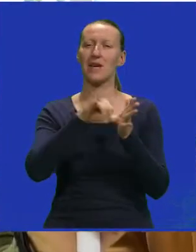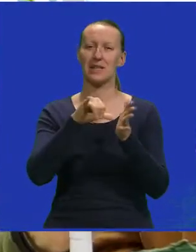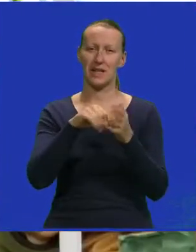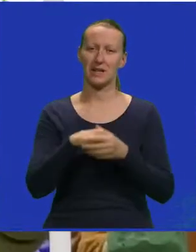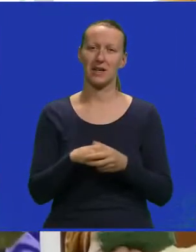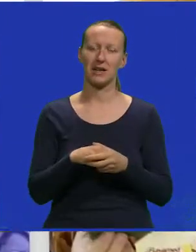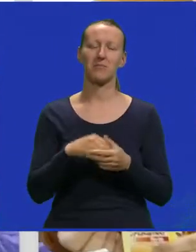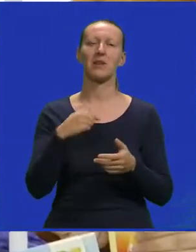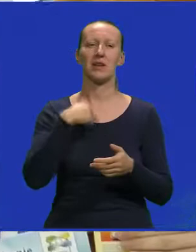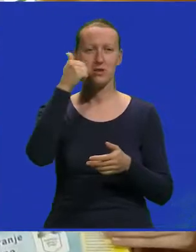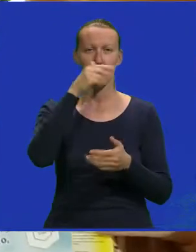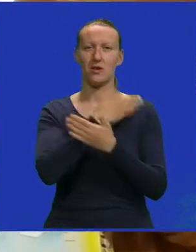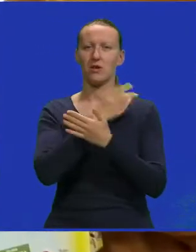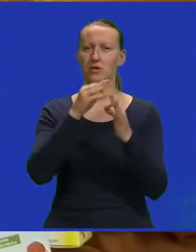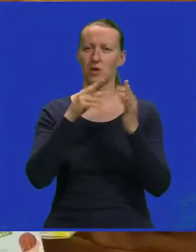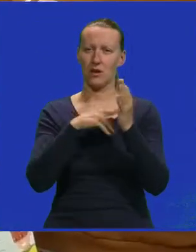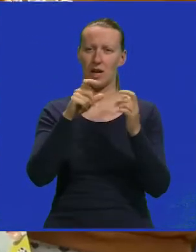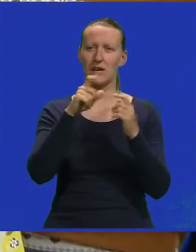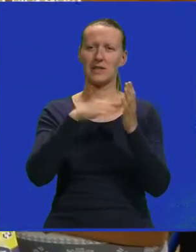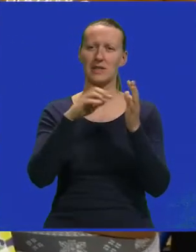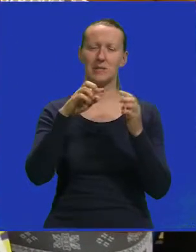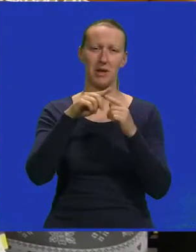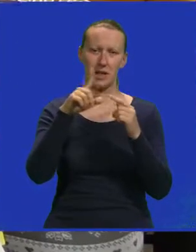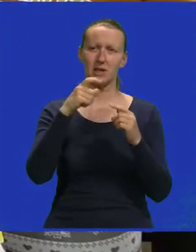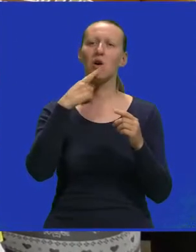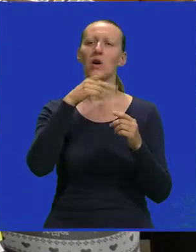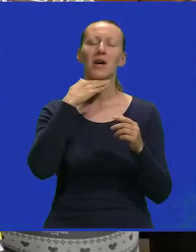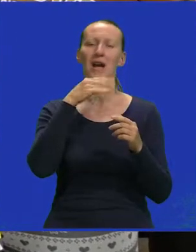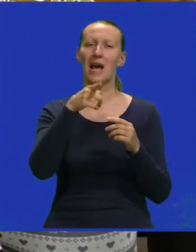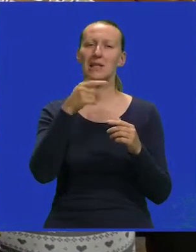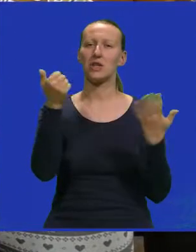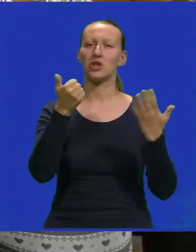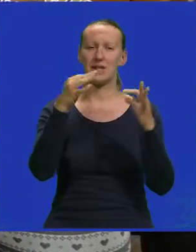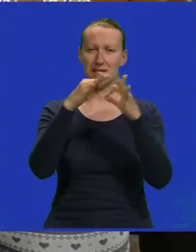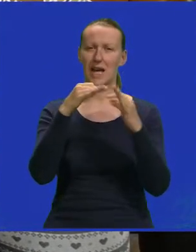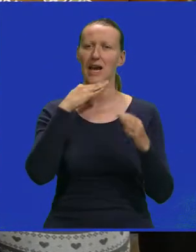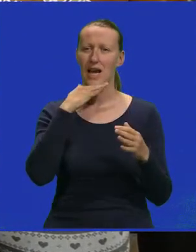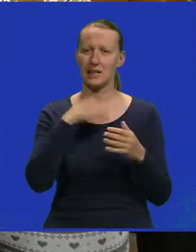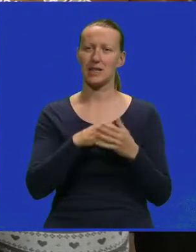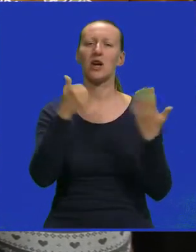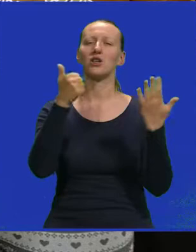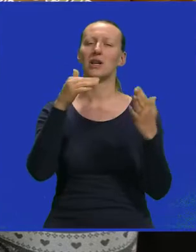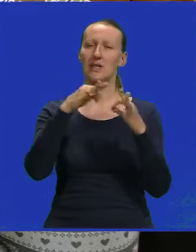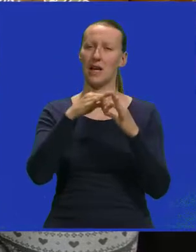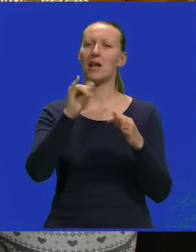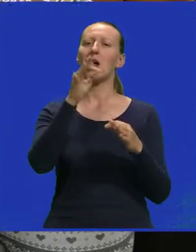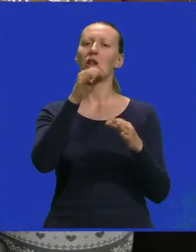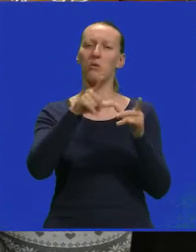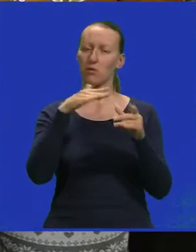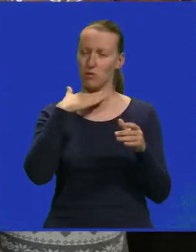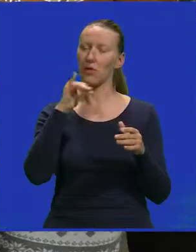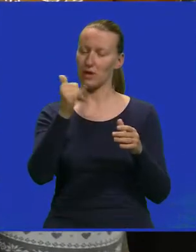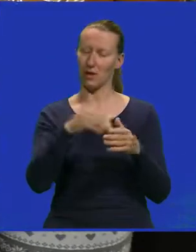Centar. Ja sam Zoran Simetić. Zorane, u ki razred? Šestija. Šestija. Je dobro u školi?